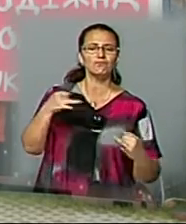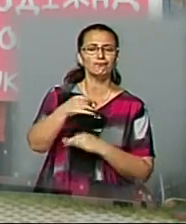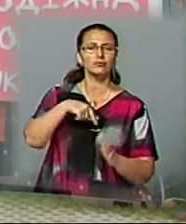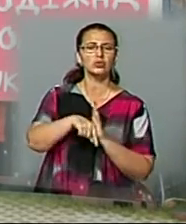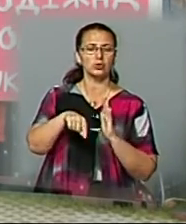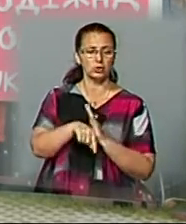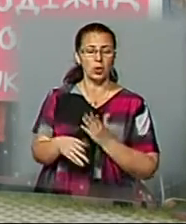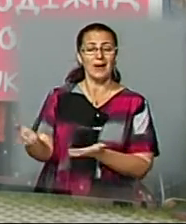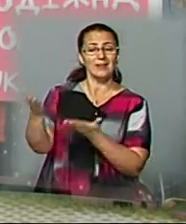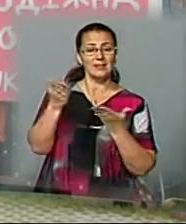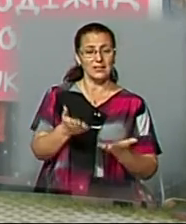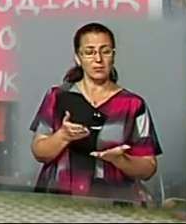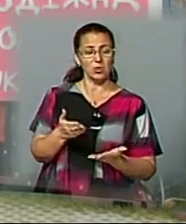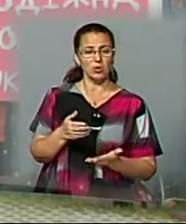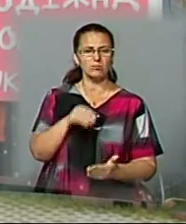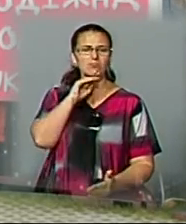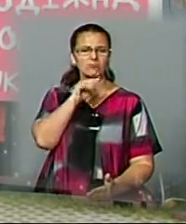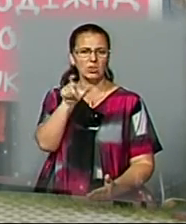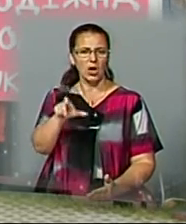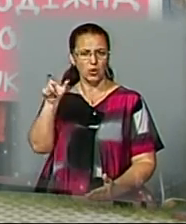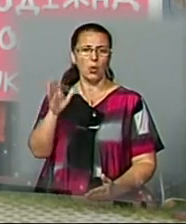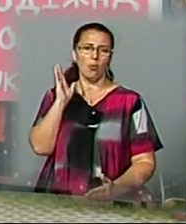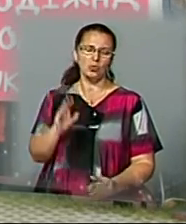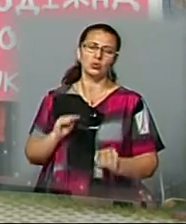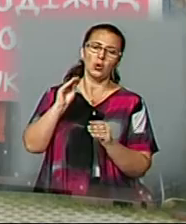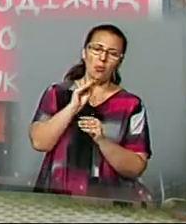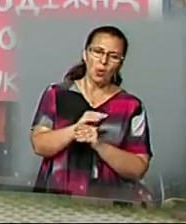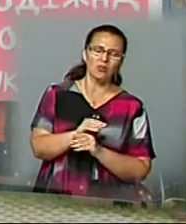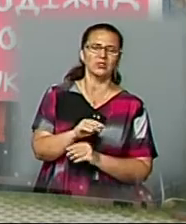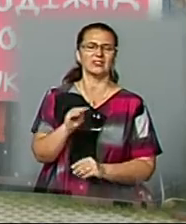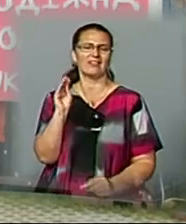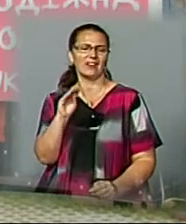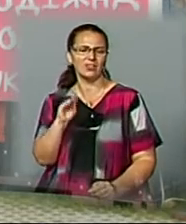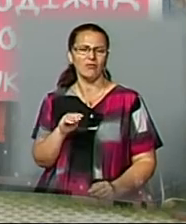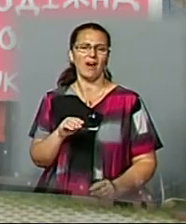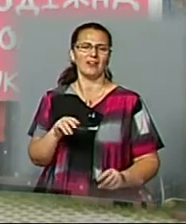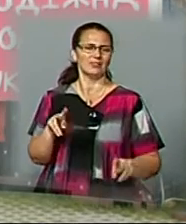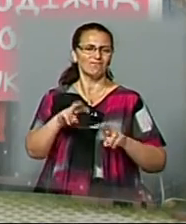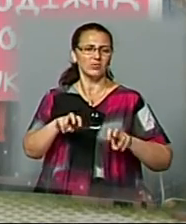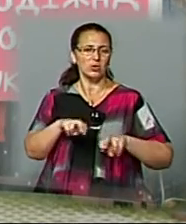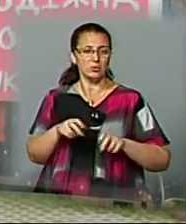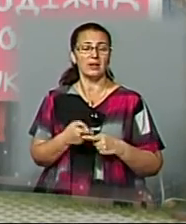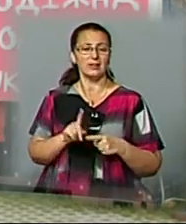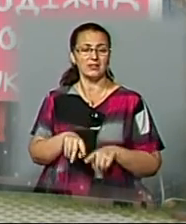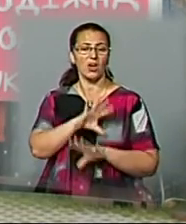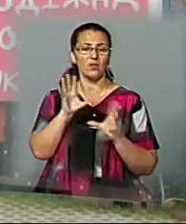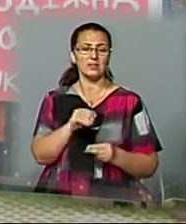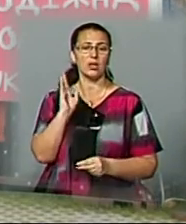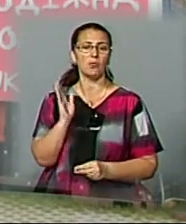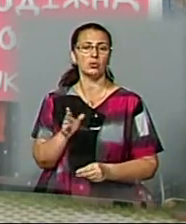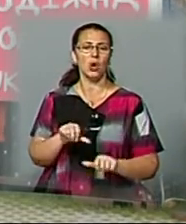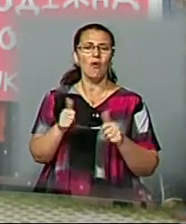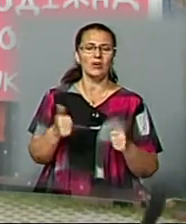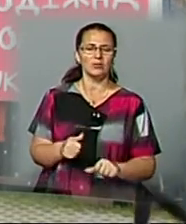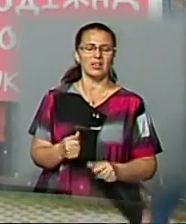боку запрошені експерти будуть ще коригувати, критикувати, доповнювати те, що є. І це все напрацювання буде оформлятися в один величезний